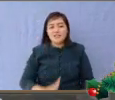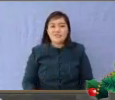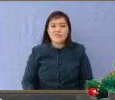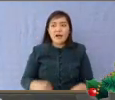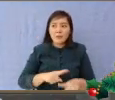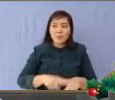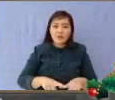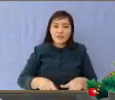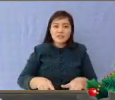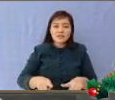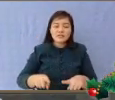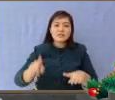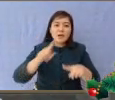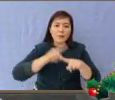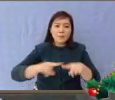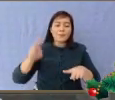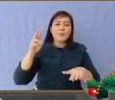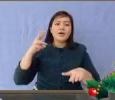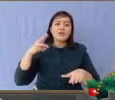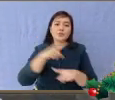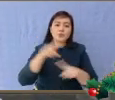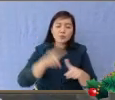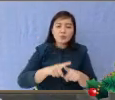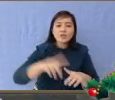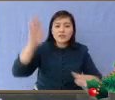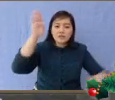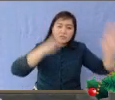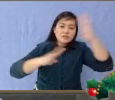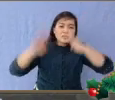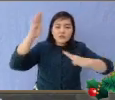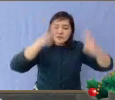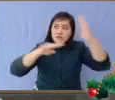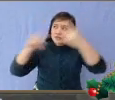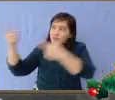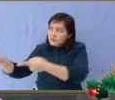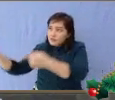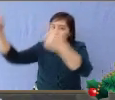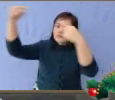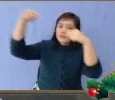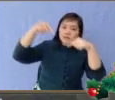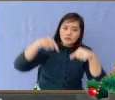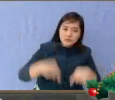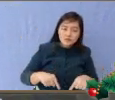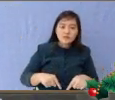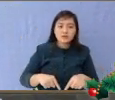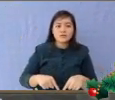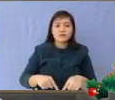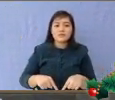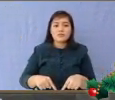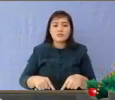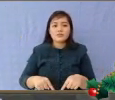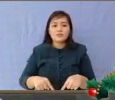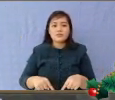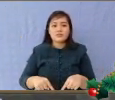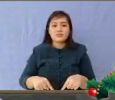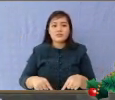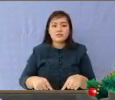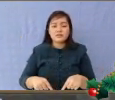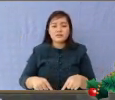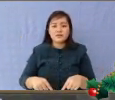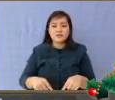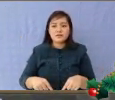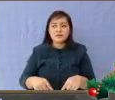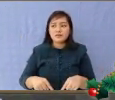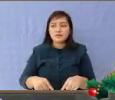when problem comes, yung tipong hindi ka na pwedeng mag-text kay brother, yung pwedeng hindi